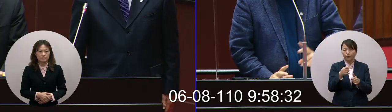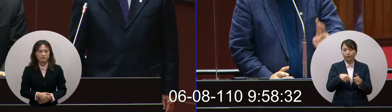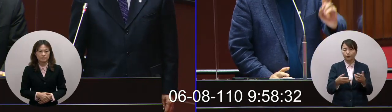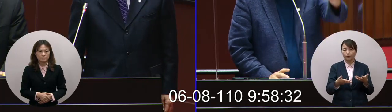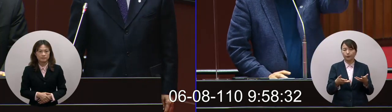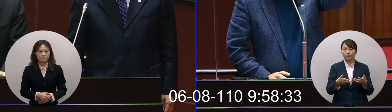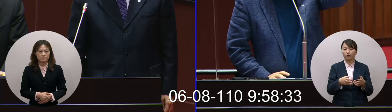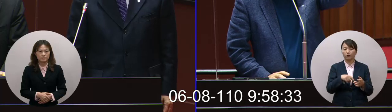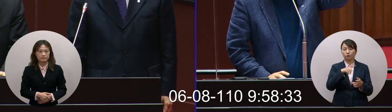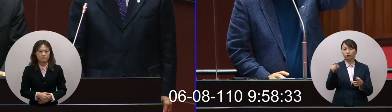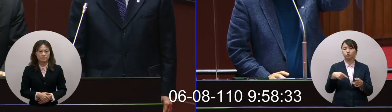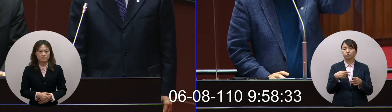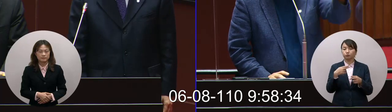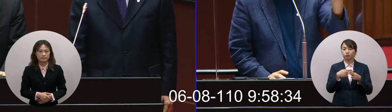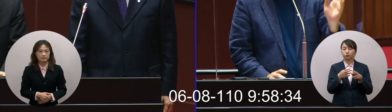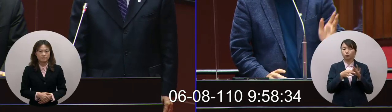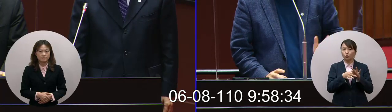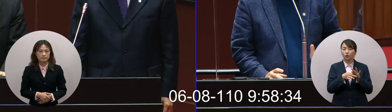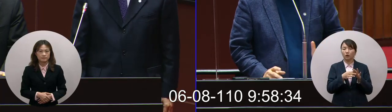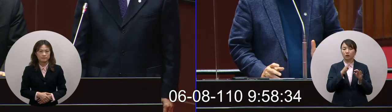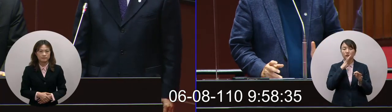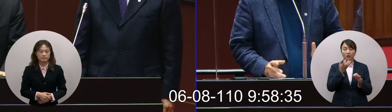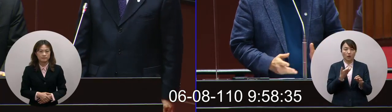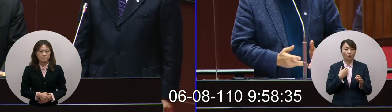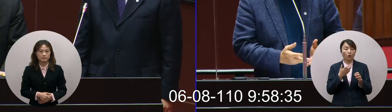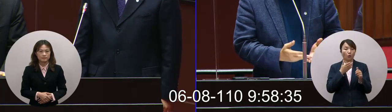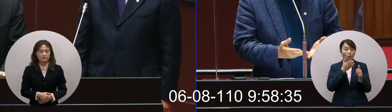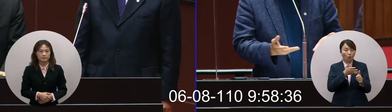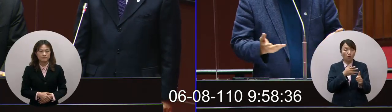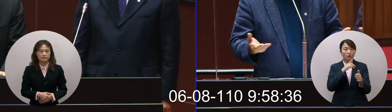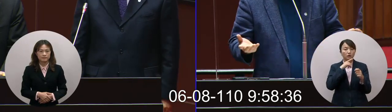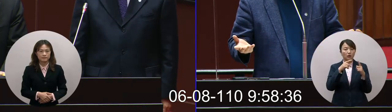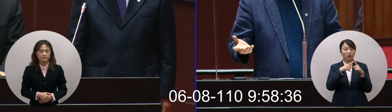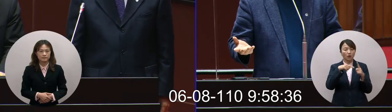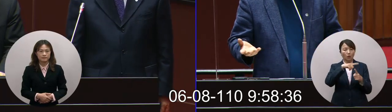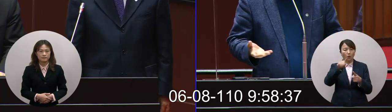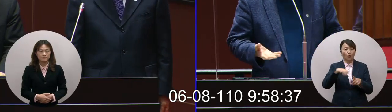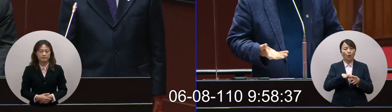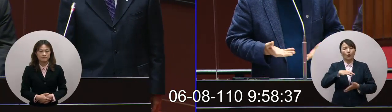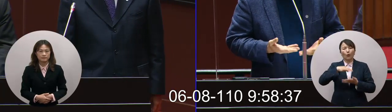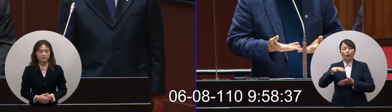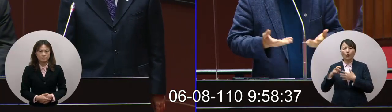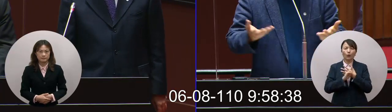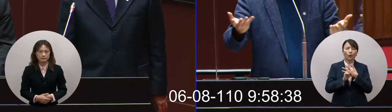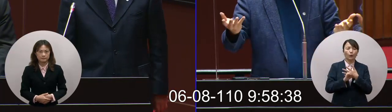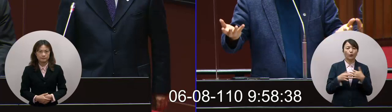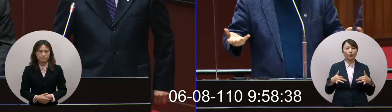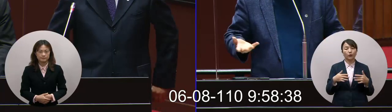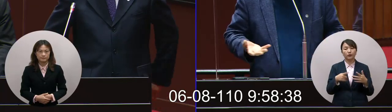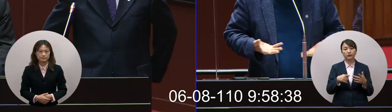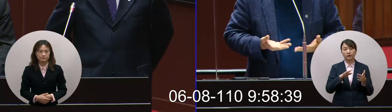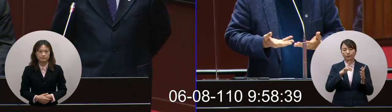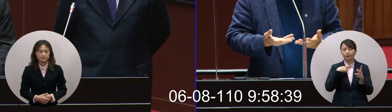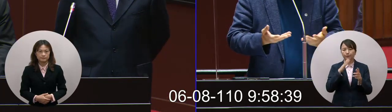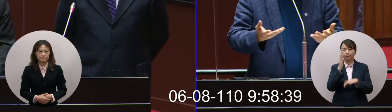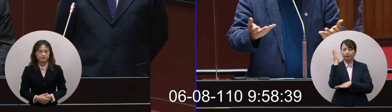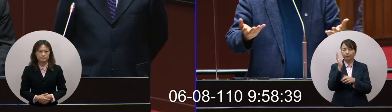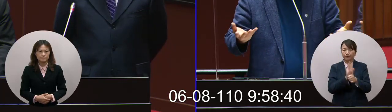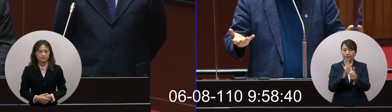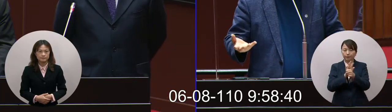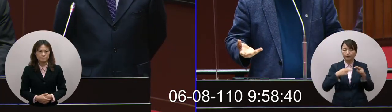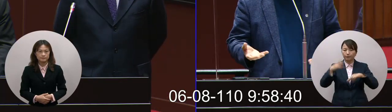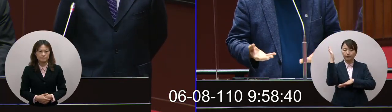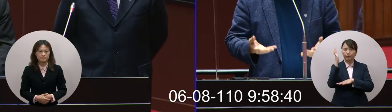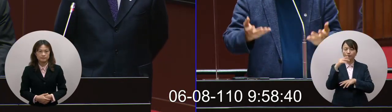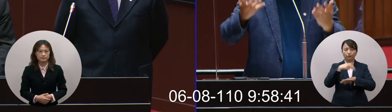相信可能大家比较关心的，就除了本席刚讲到的人心的一个浮动，我们如何用整个行政的一个